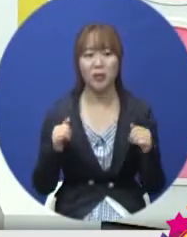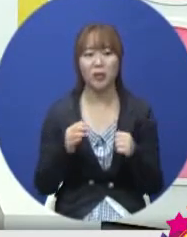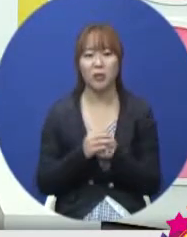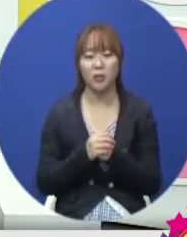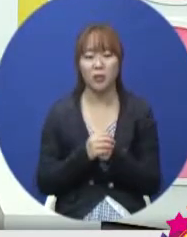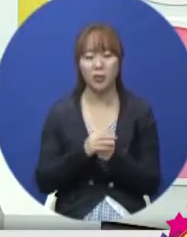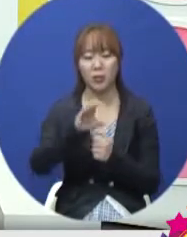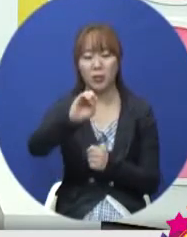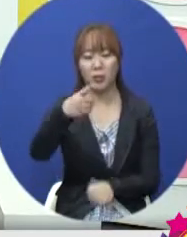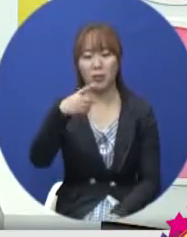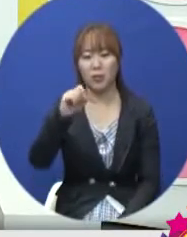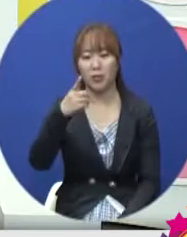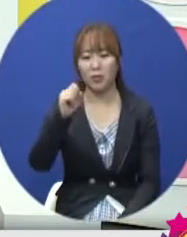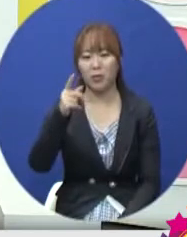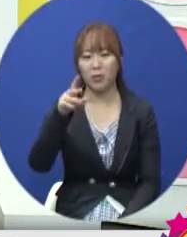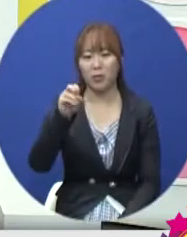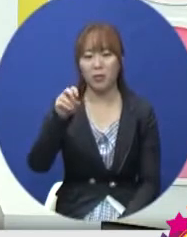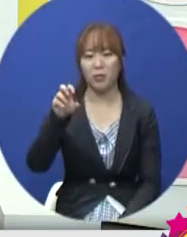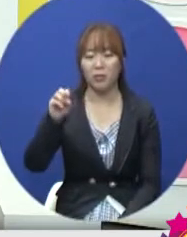분들께서는